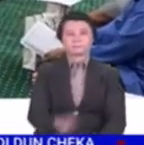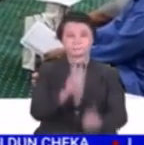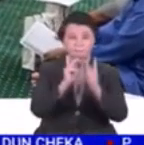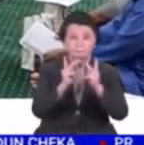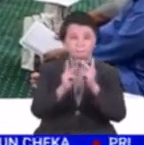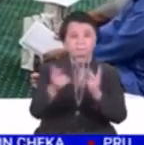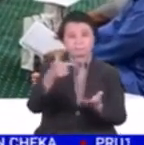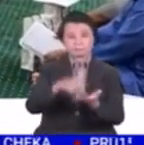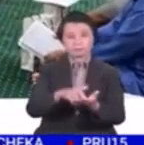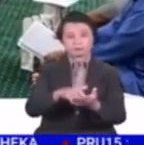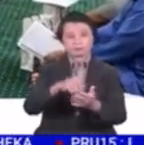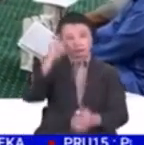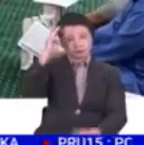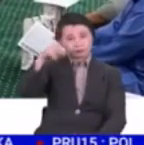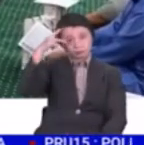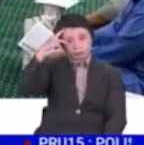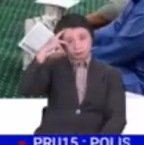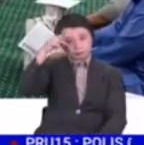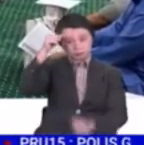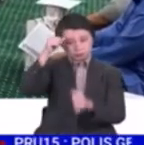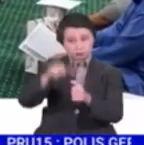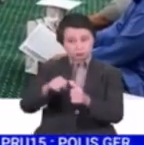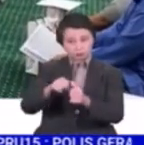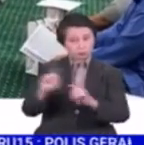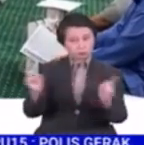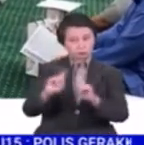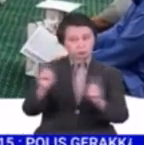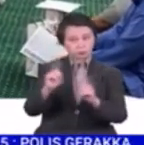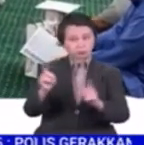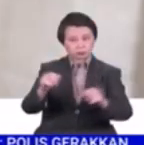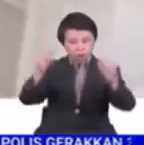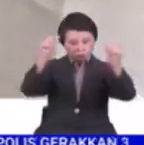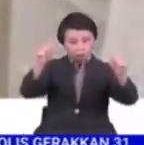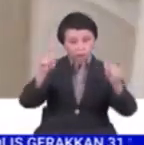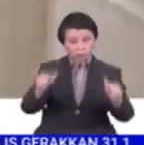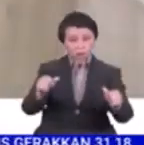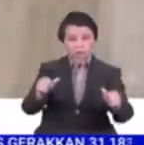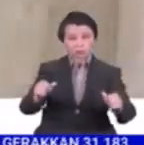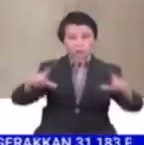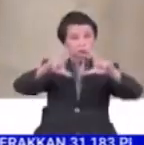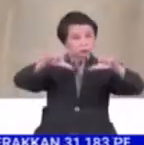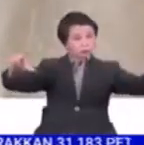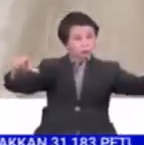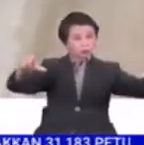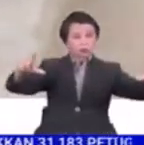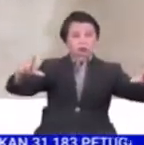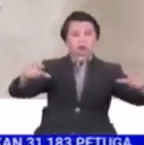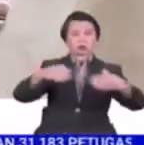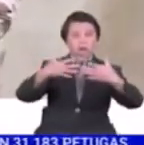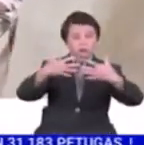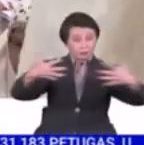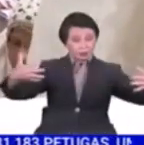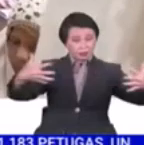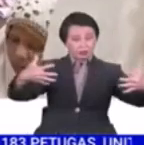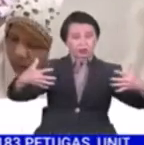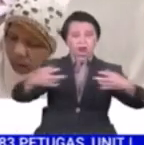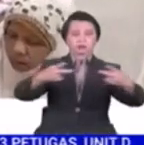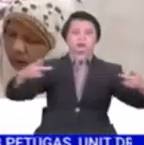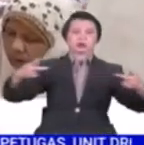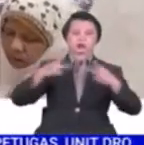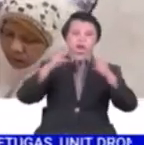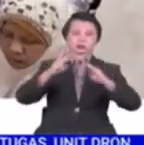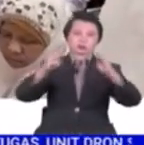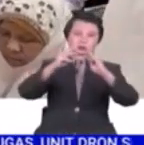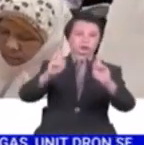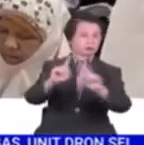Tambah beliau, parti politik juga diingatkan supaya tidak memasang bendera, kain rentang dan poster di pagar atau dalam kawasan masjid